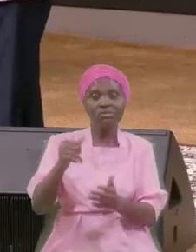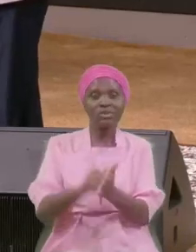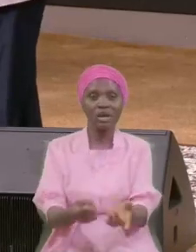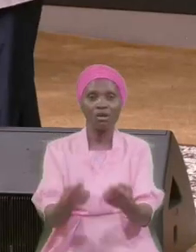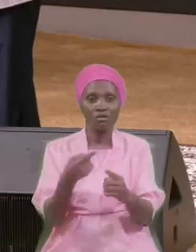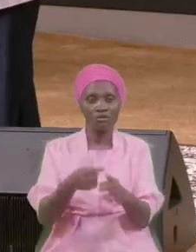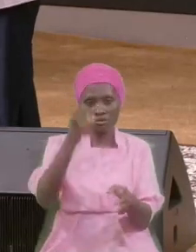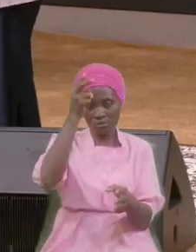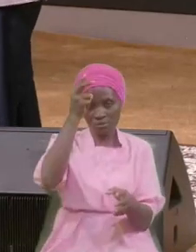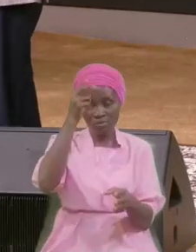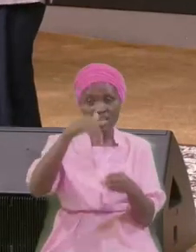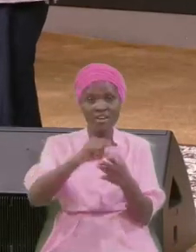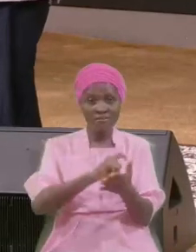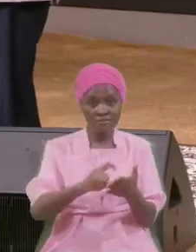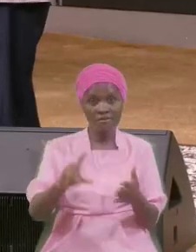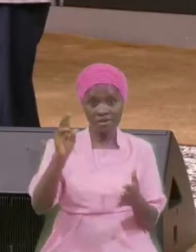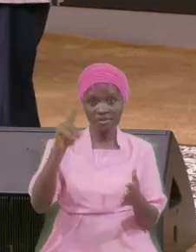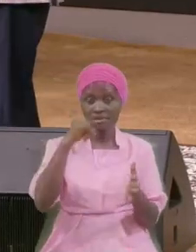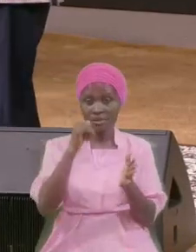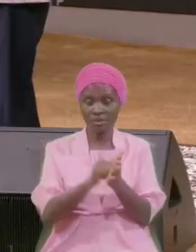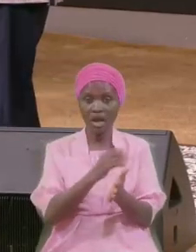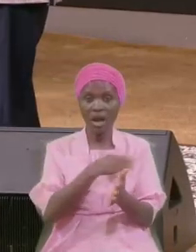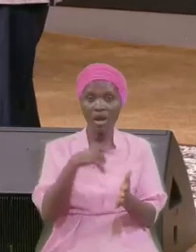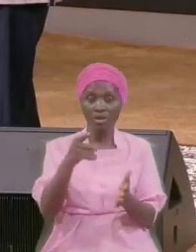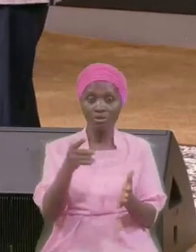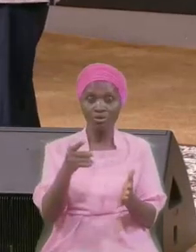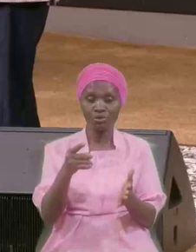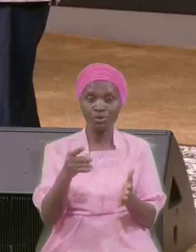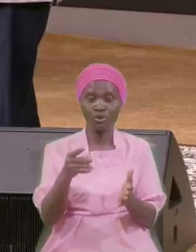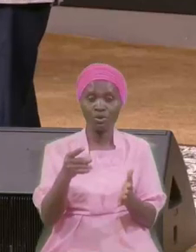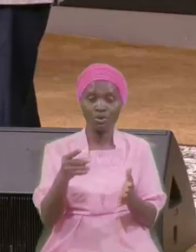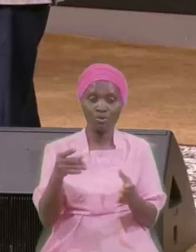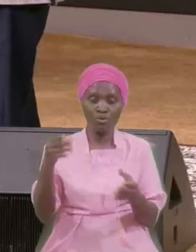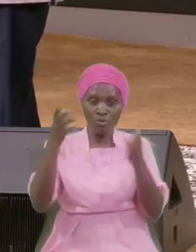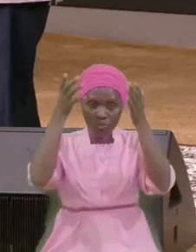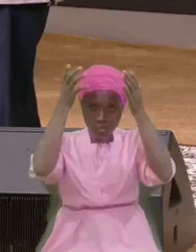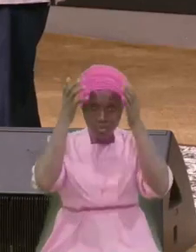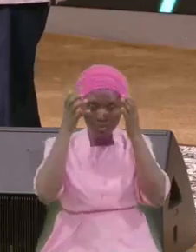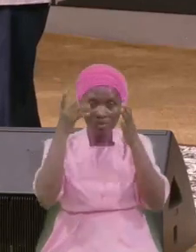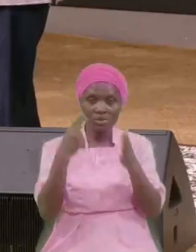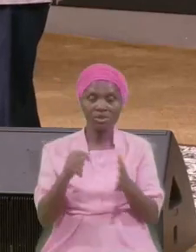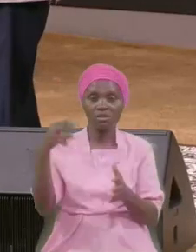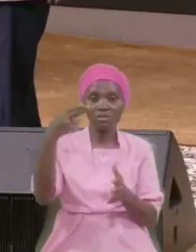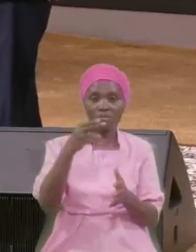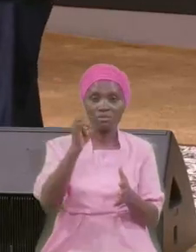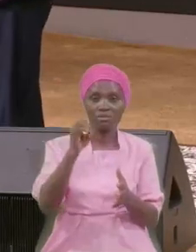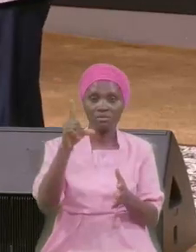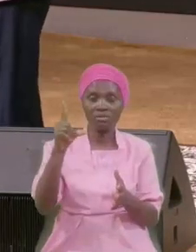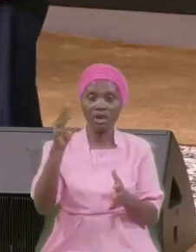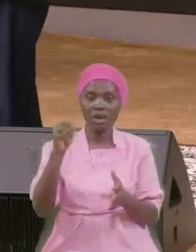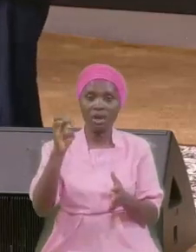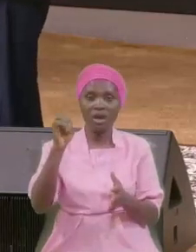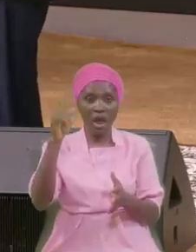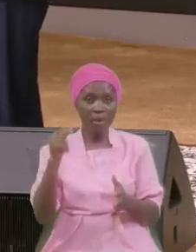17. Prenez aussi le casque du salut, l'assurance du salut, l'évidence